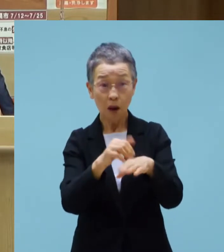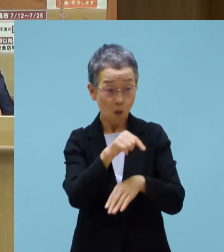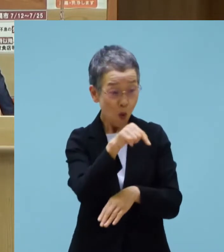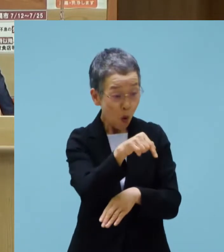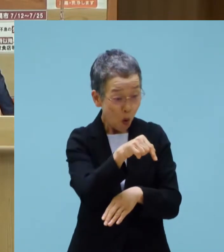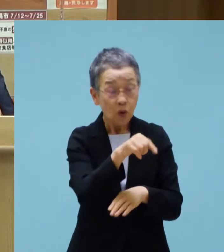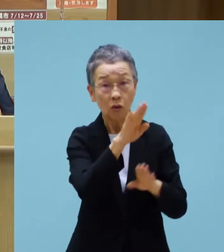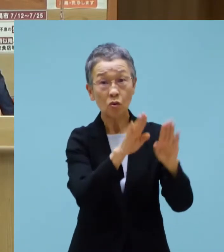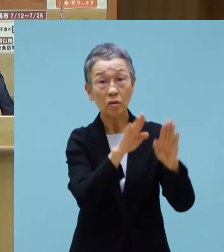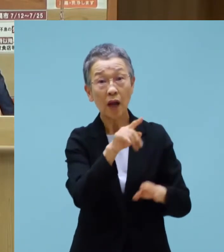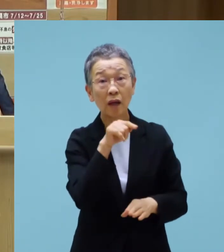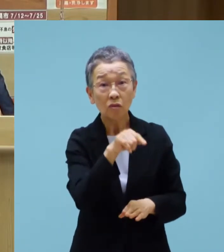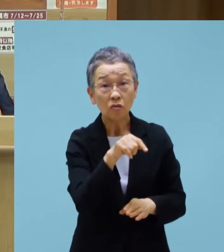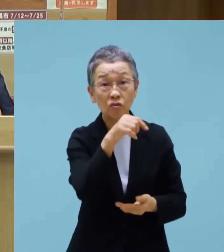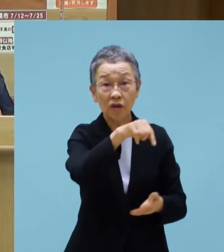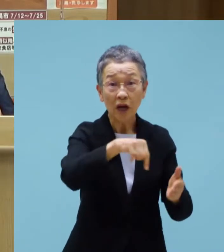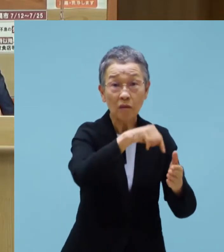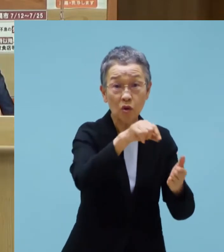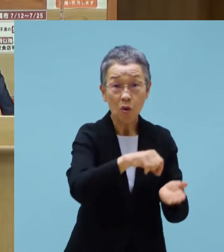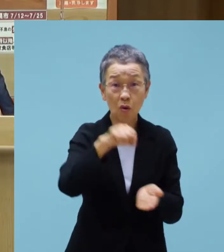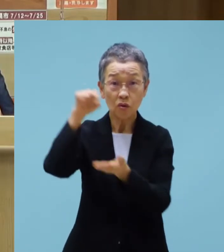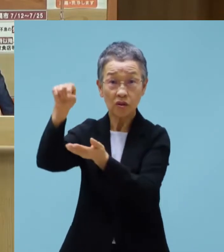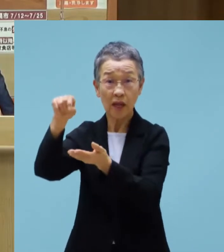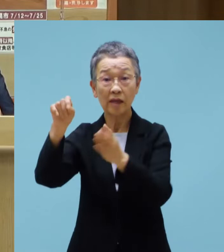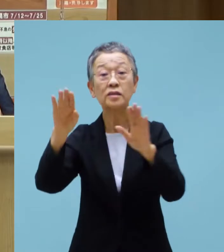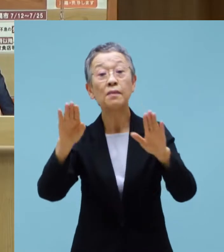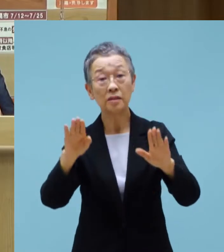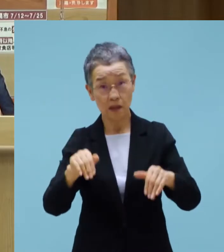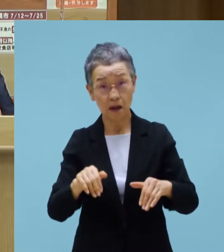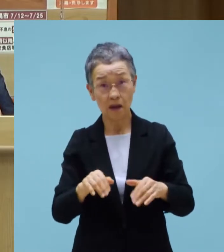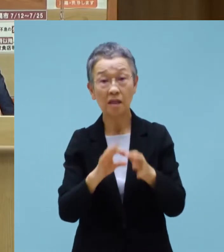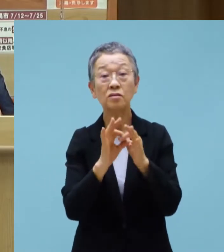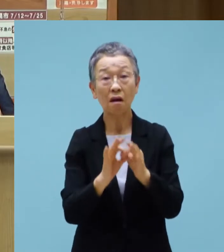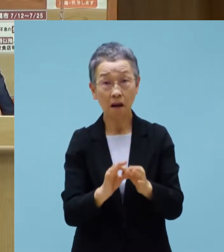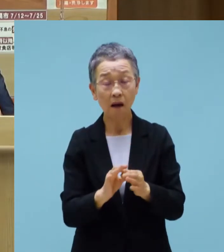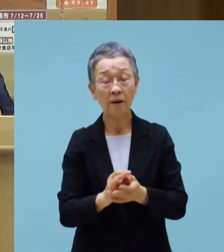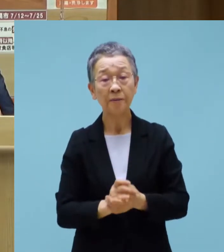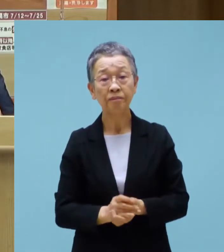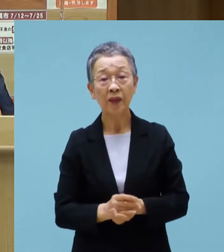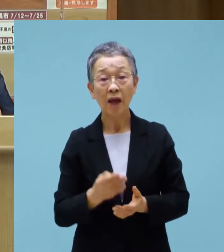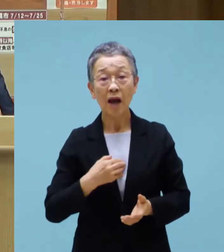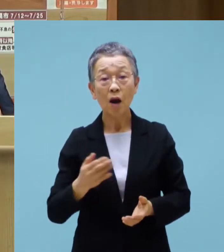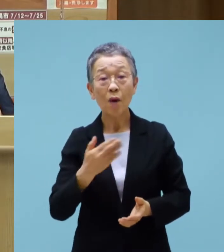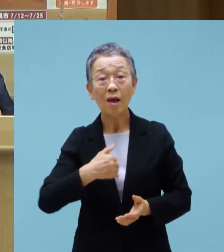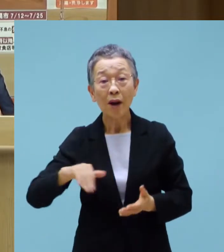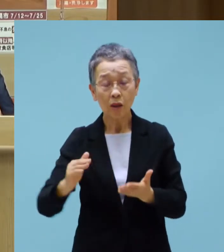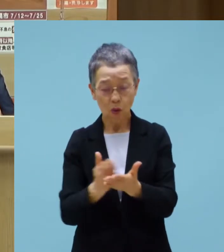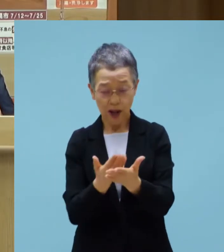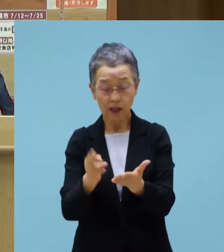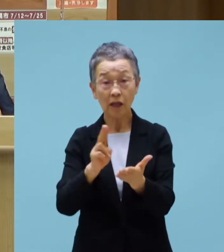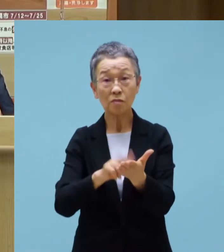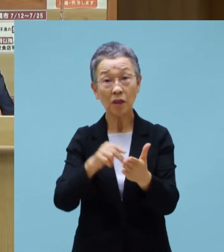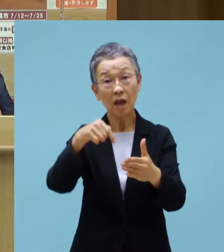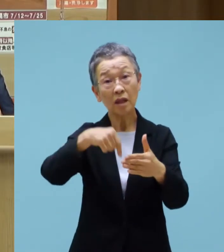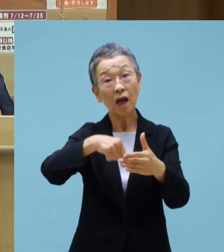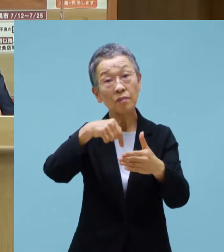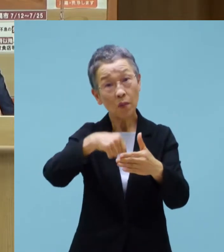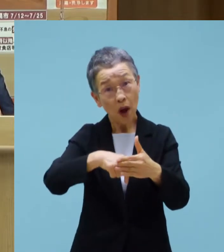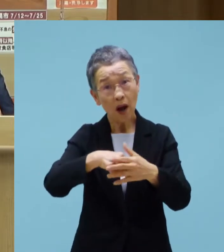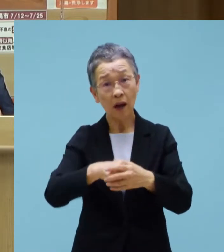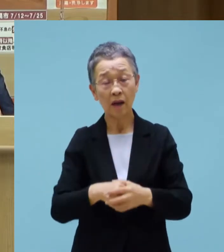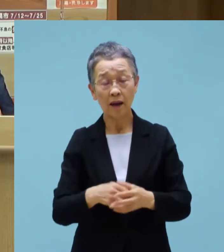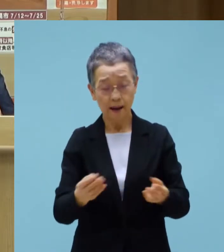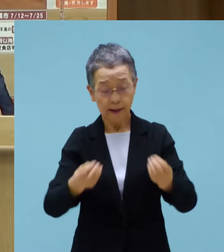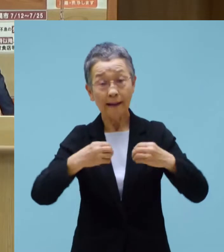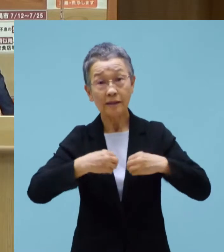をこれをお伝えしました。ですから、まあ、その我々の判断としてはその感染の